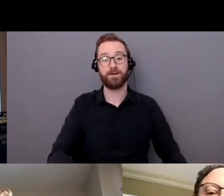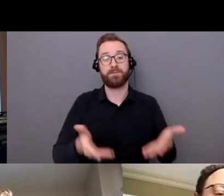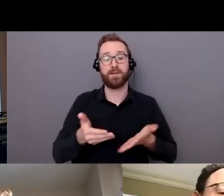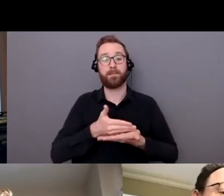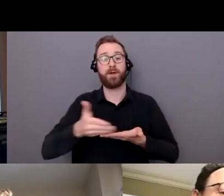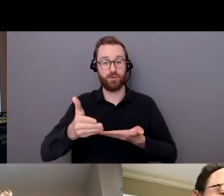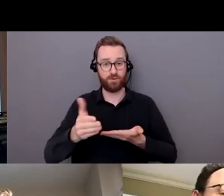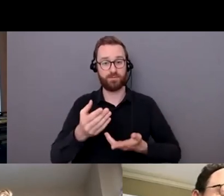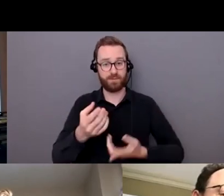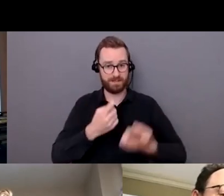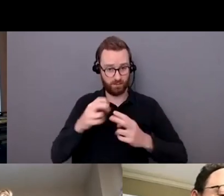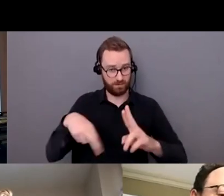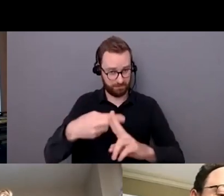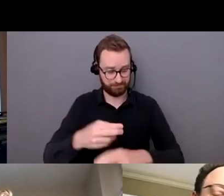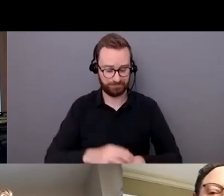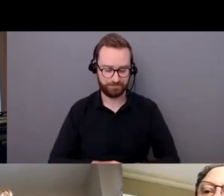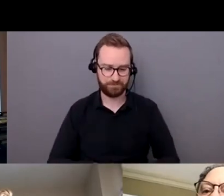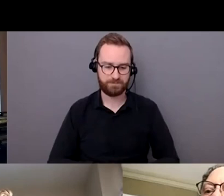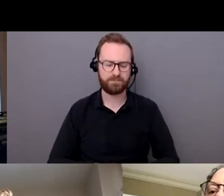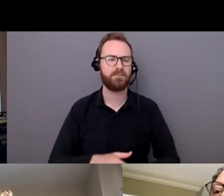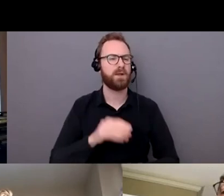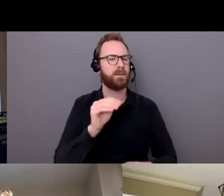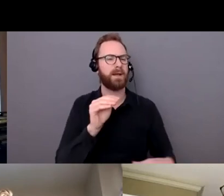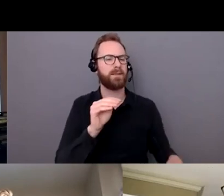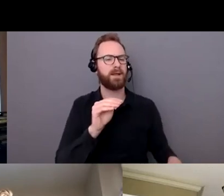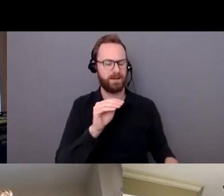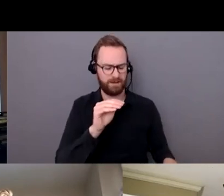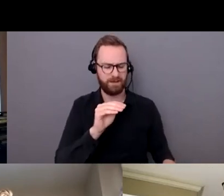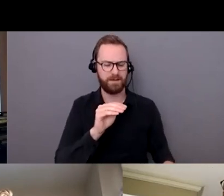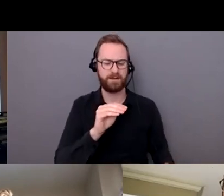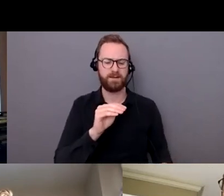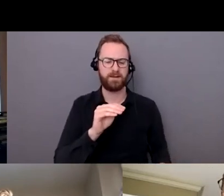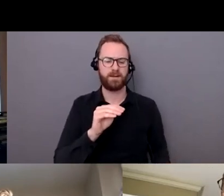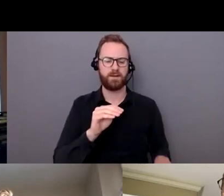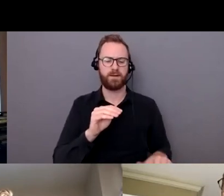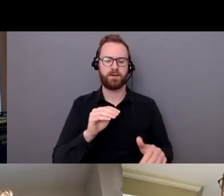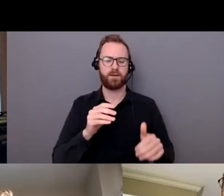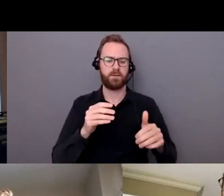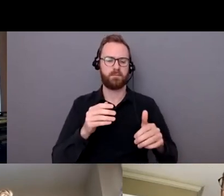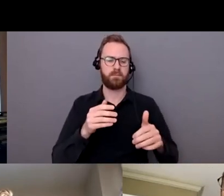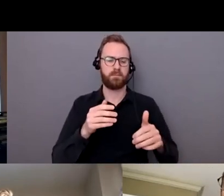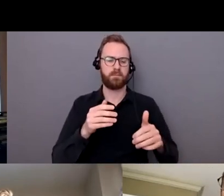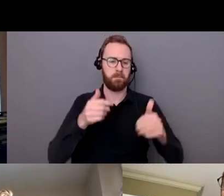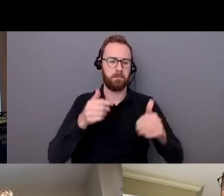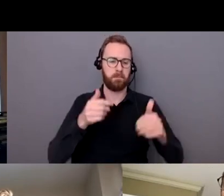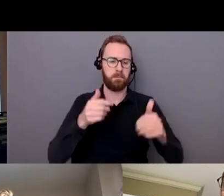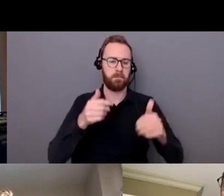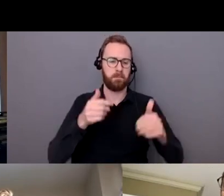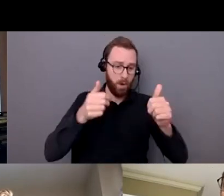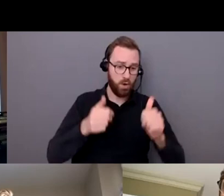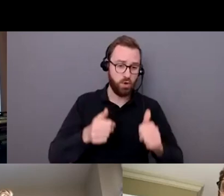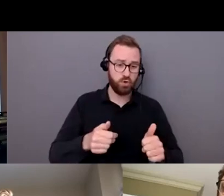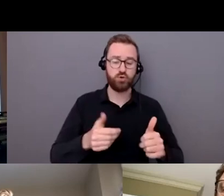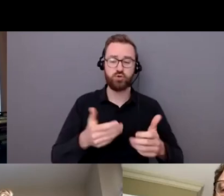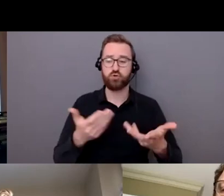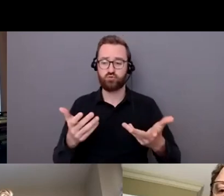questions. Est-ce que tu as mis en place un poste ou une personne, ce qu'on